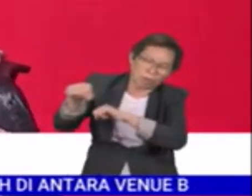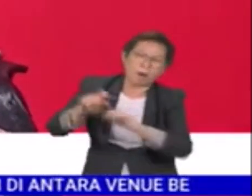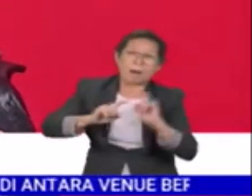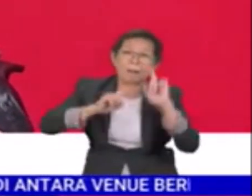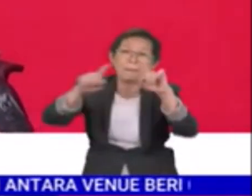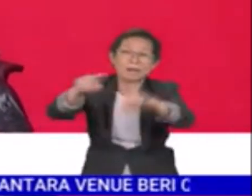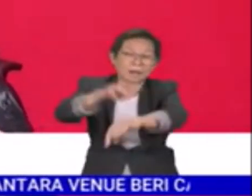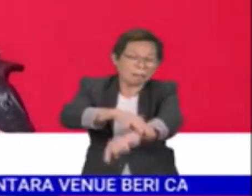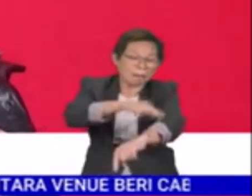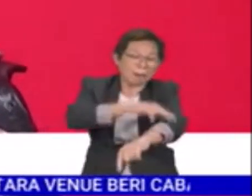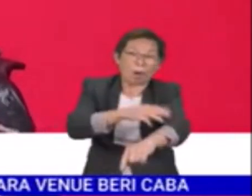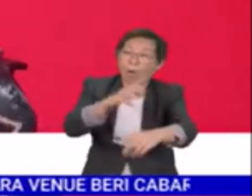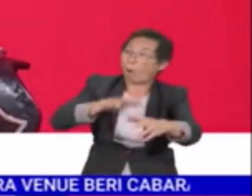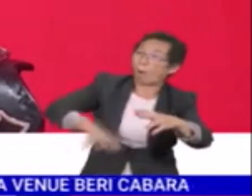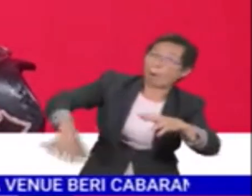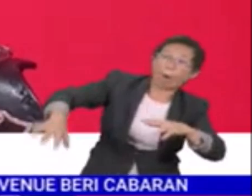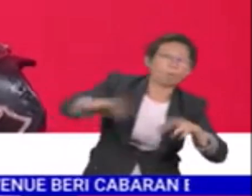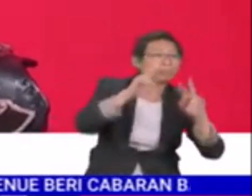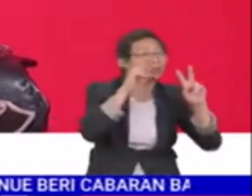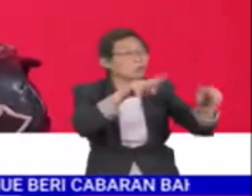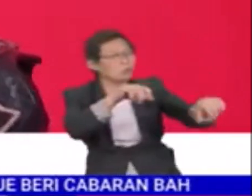Mamak pun orang semua tengok